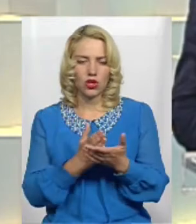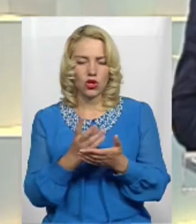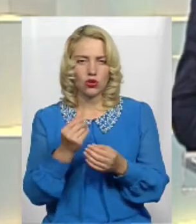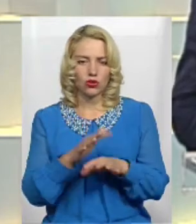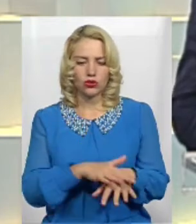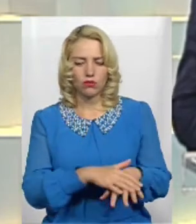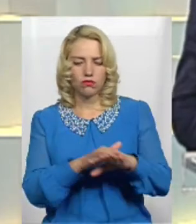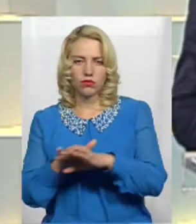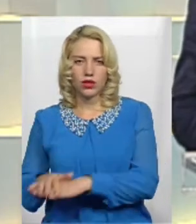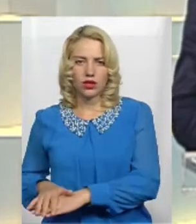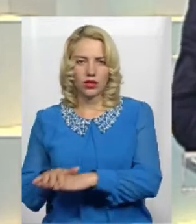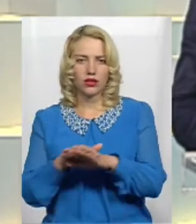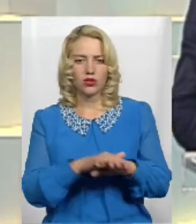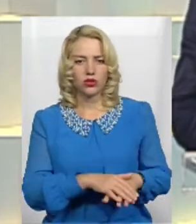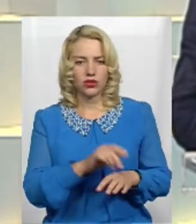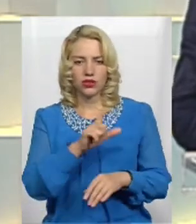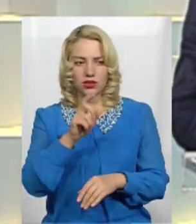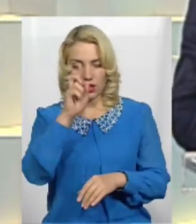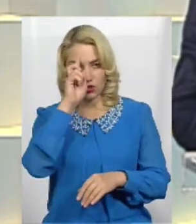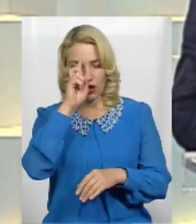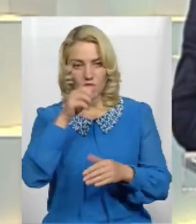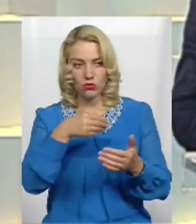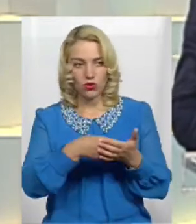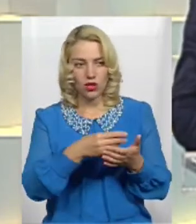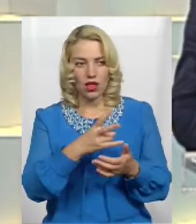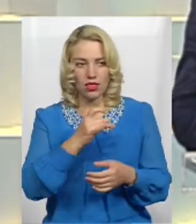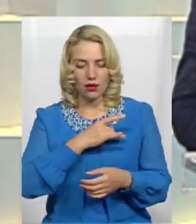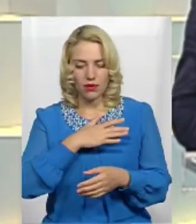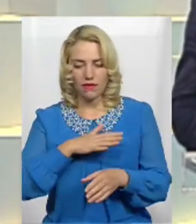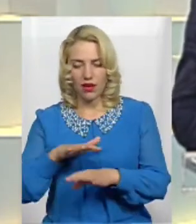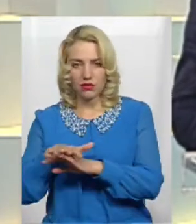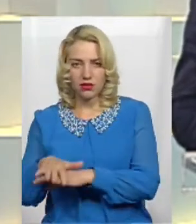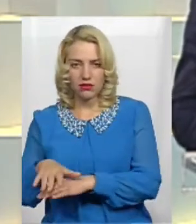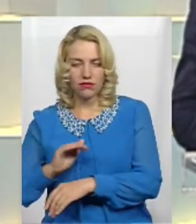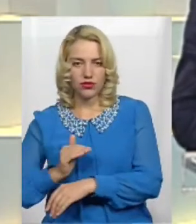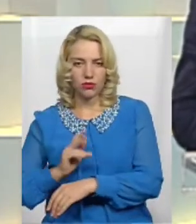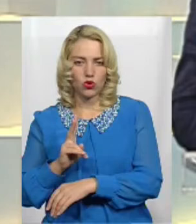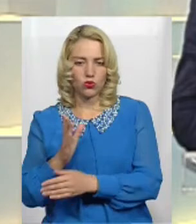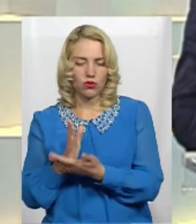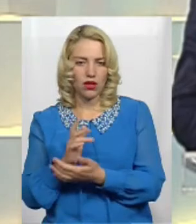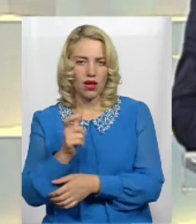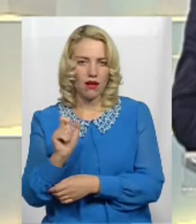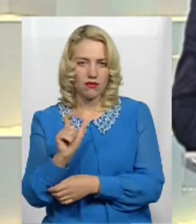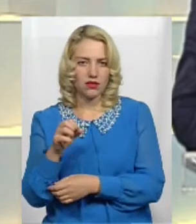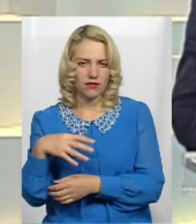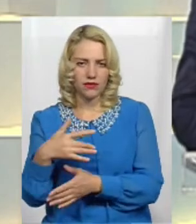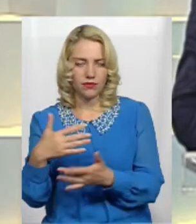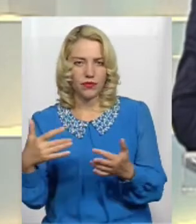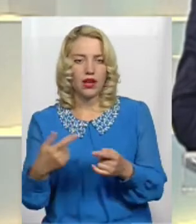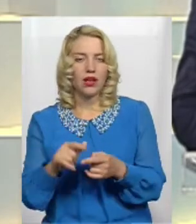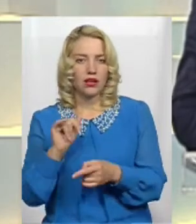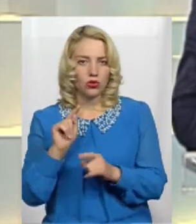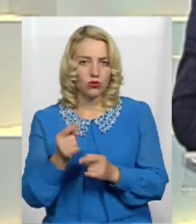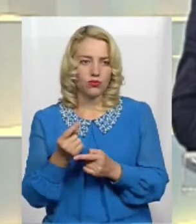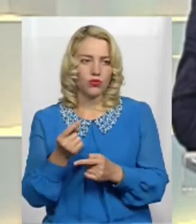перекачуються гроші із державного бюджету на тих самих олігархів, які тримають труби і газові, і інші. Тому